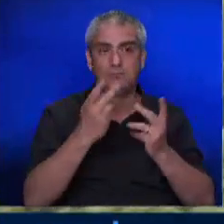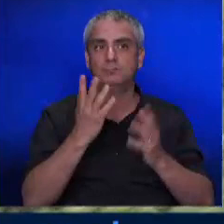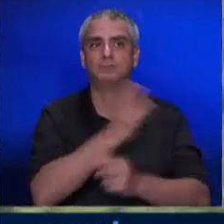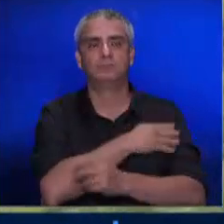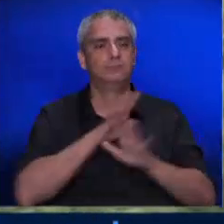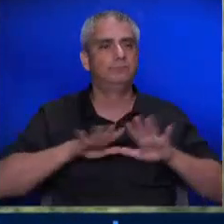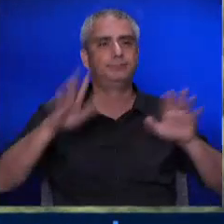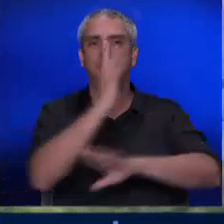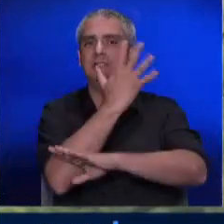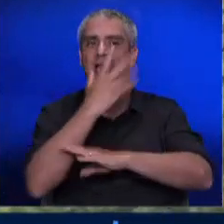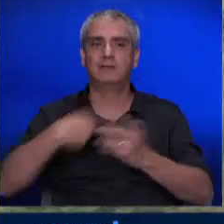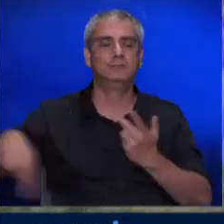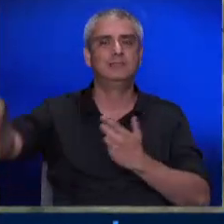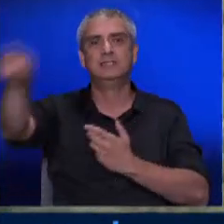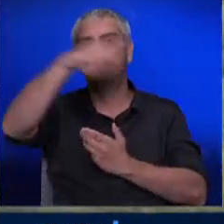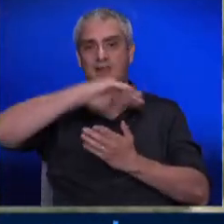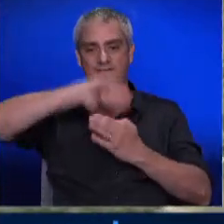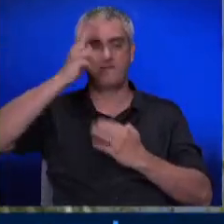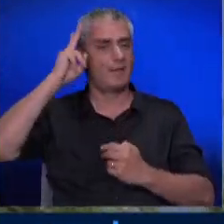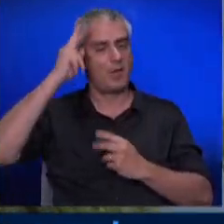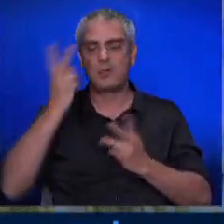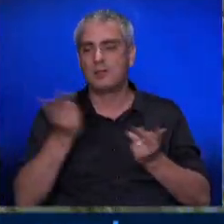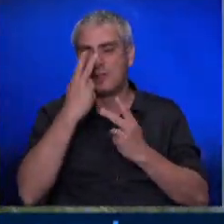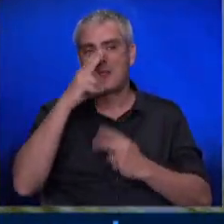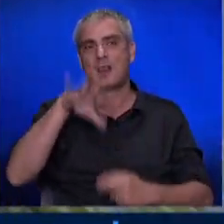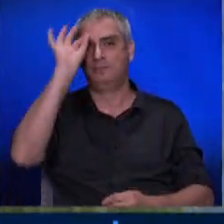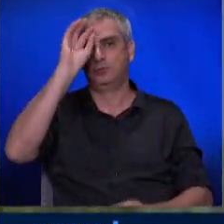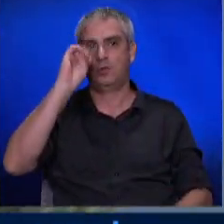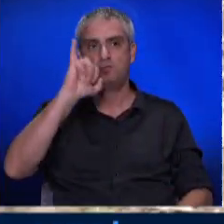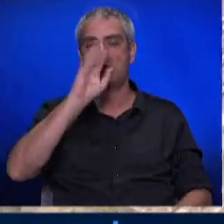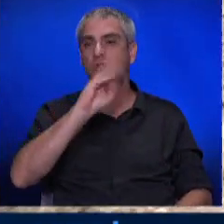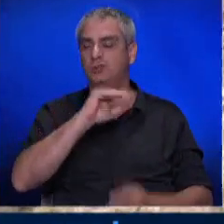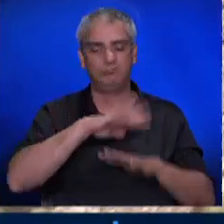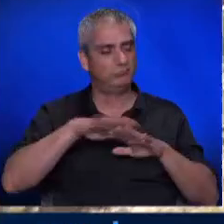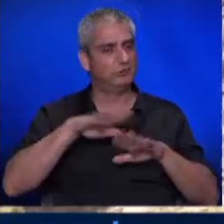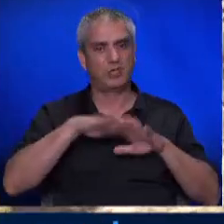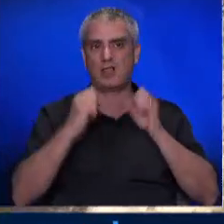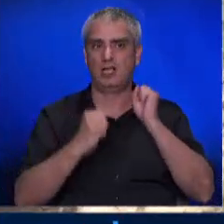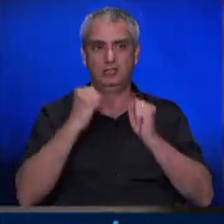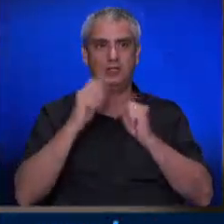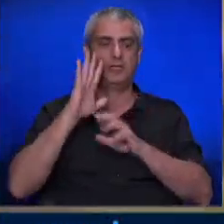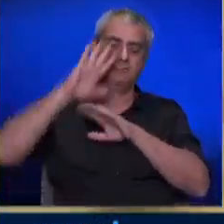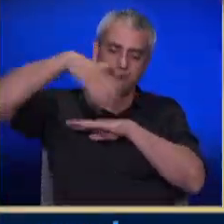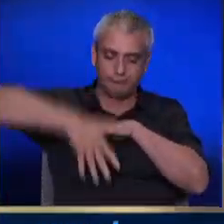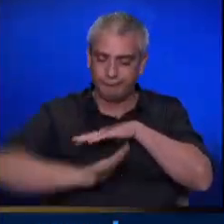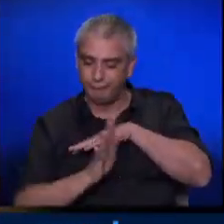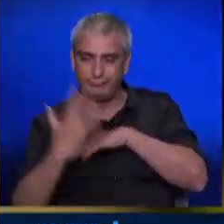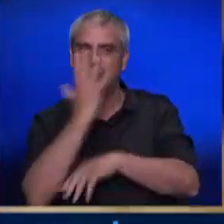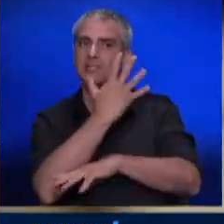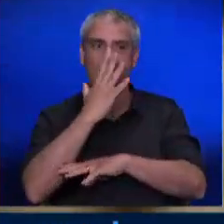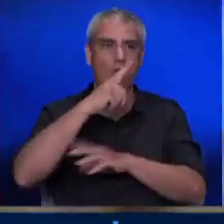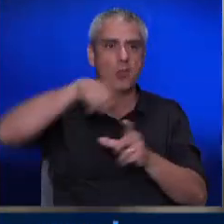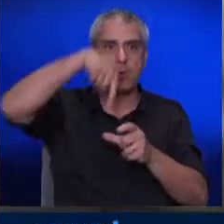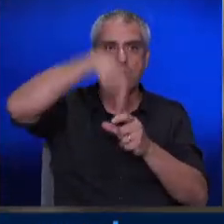על היערות סביב מירון במטרה למצוא את מוישי. תוואי השטח קשה, יערות, מדרונות, לולים, בורות